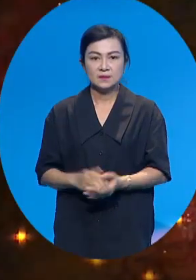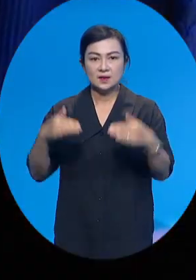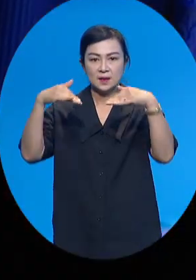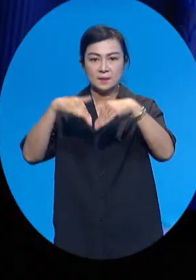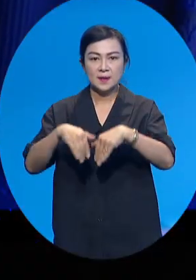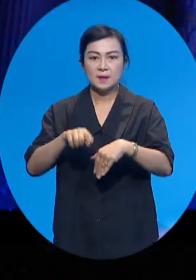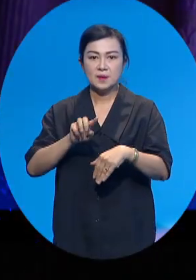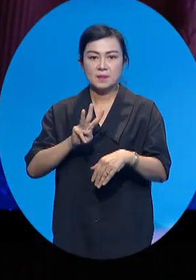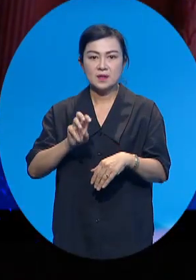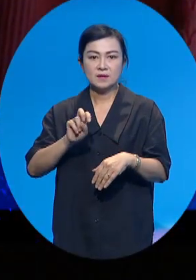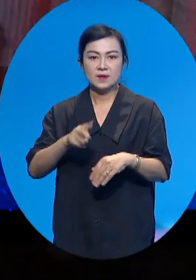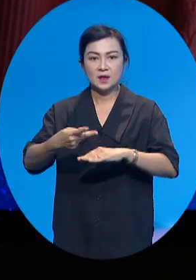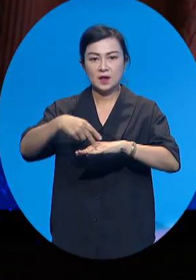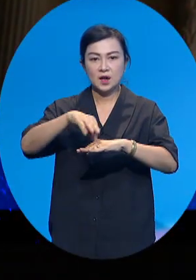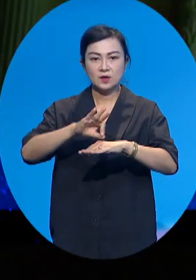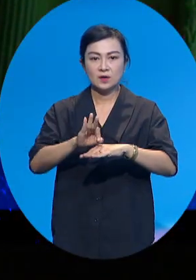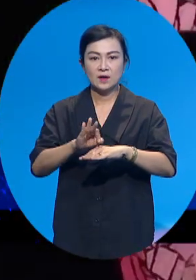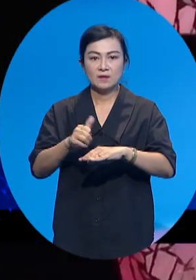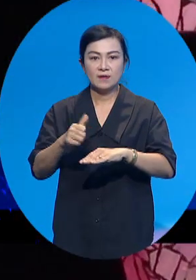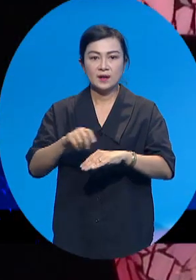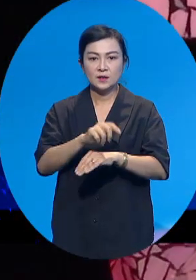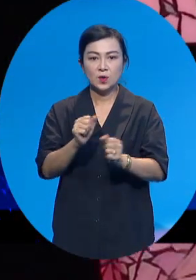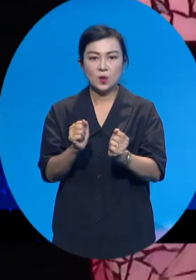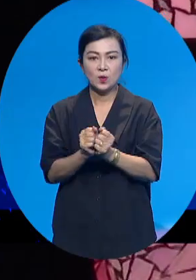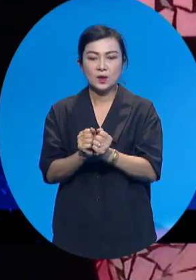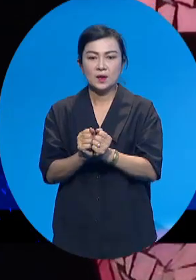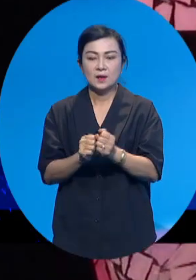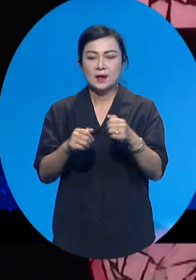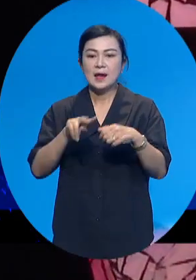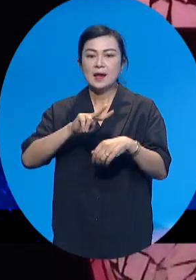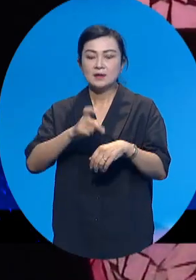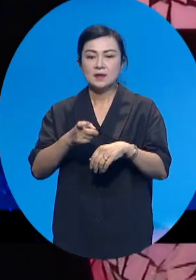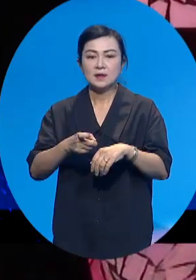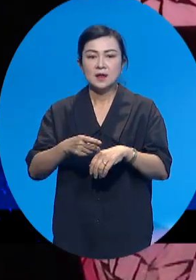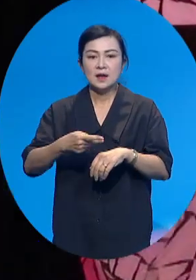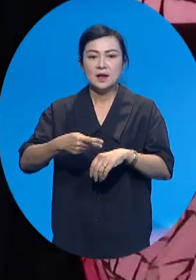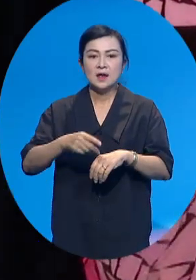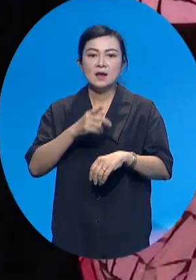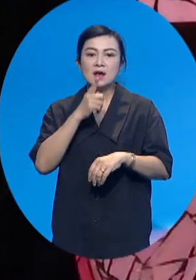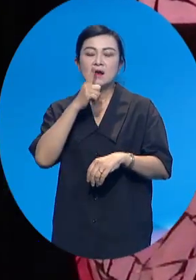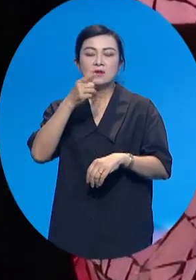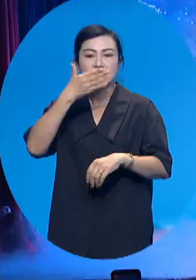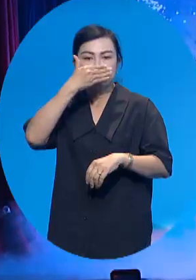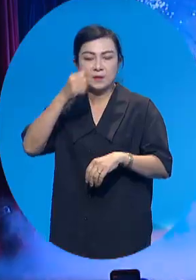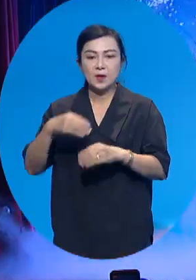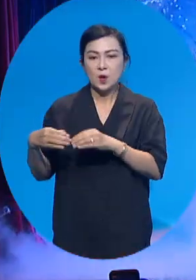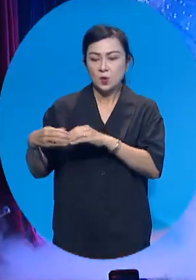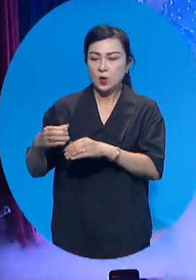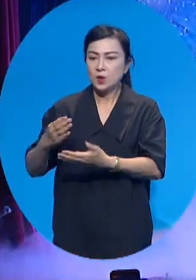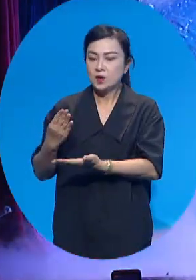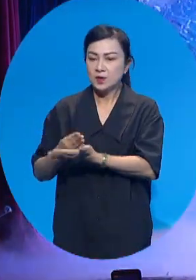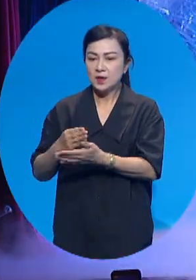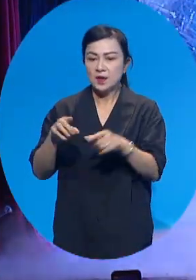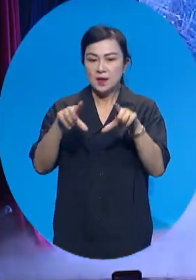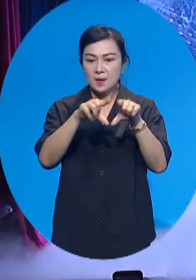Với sự tham gia của 13 đơn vị nghệ thuật công lập và xã hội hóa cùng 29 tiết mục biểu diễn ảo thuật đặc sắc, các đội thi được chia làm 3